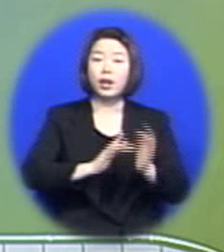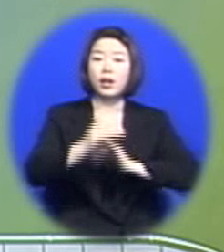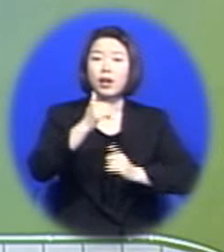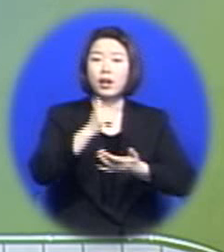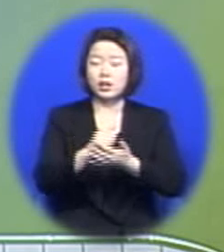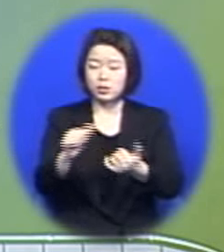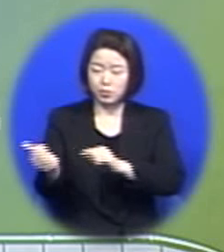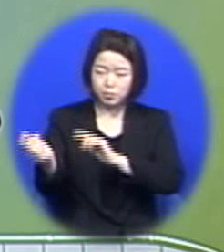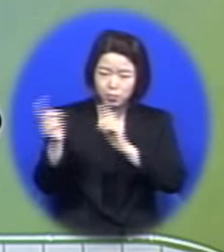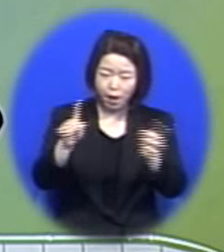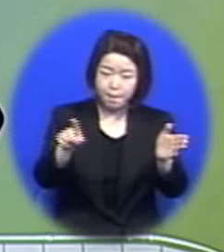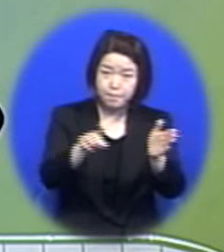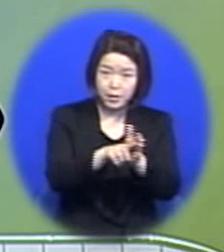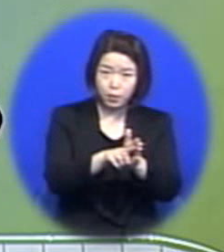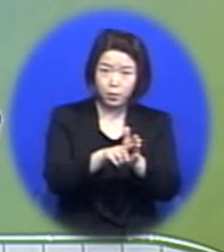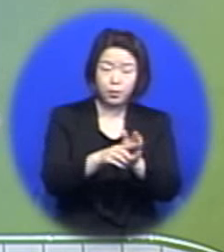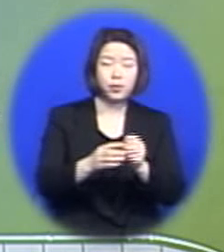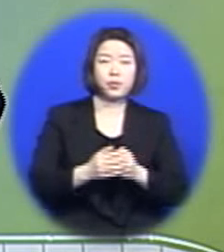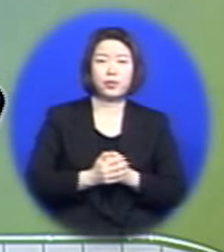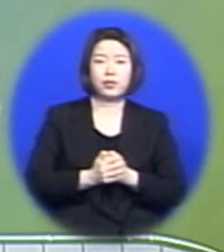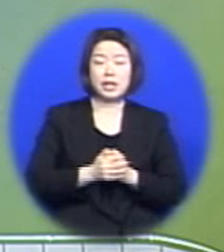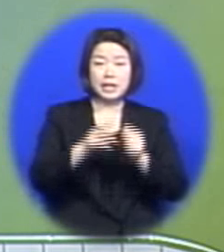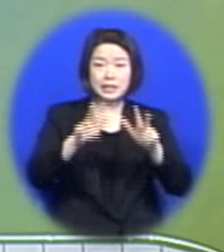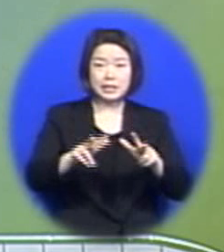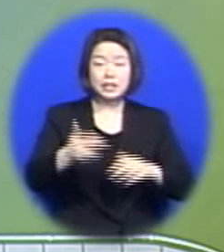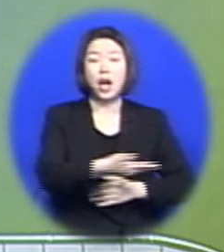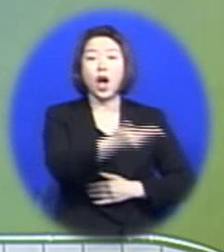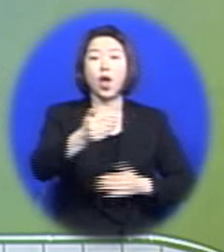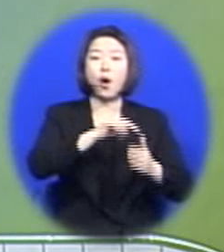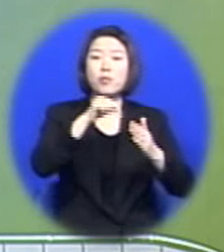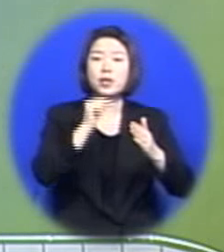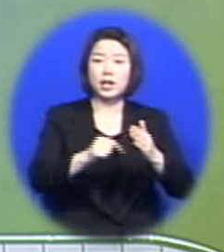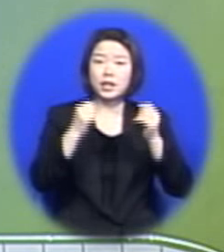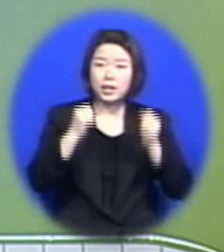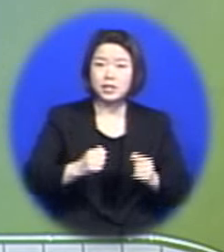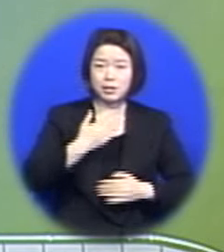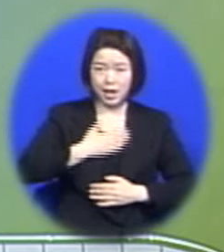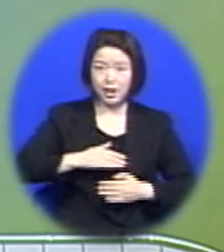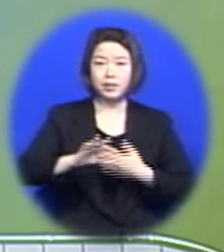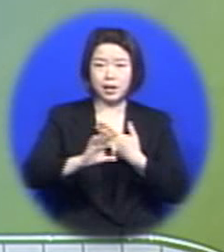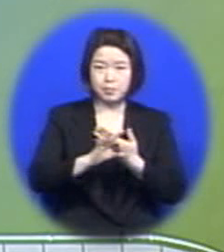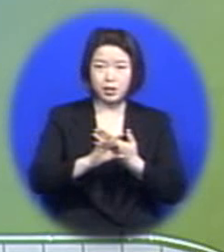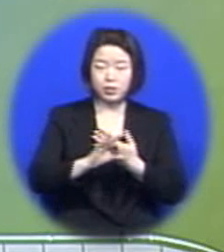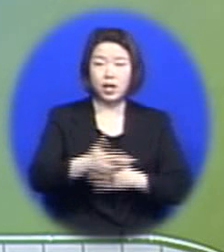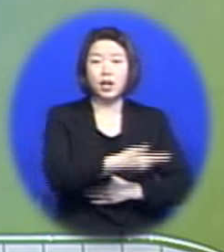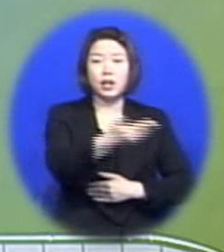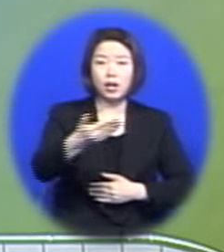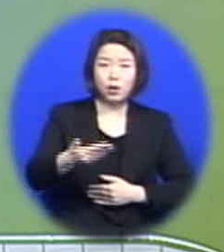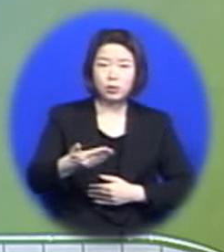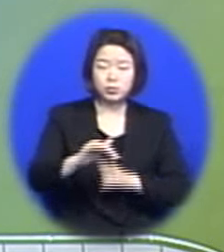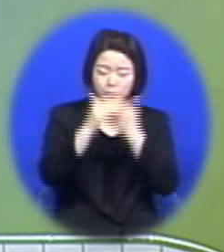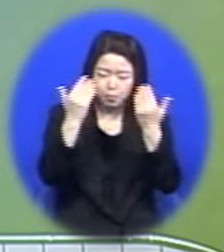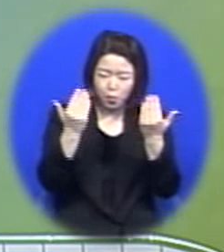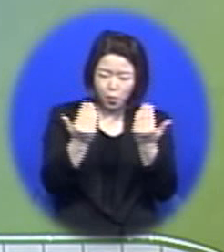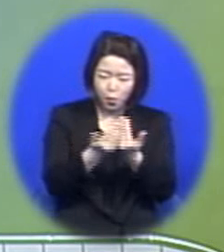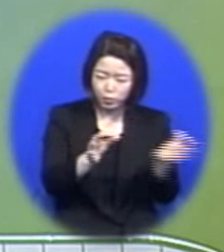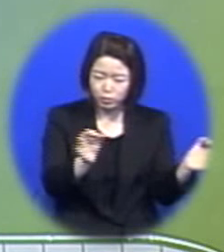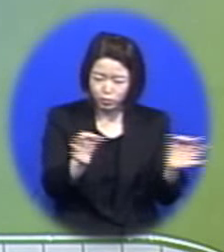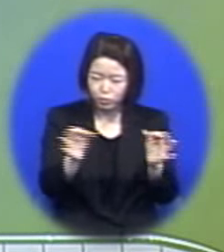부활하셨음을 믿고 지금 여러분 안에 계신 것을 안다면 여러분은 모든